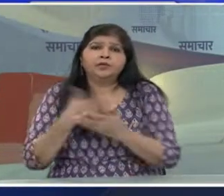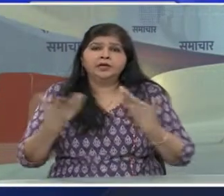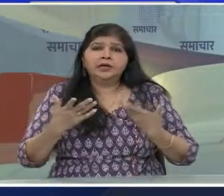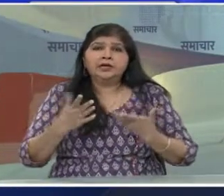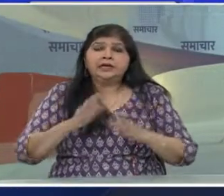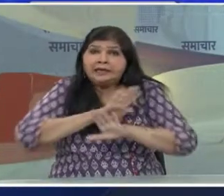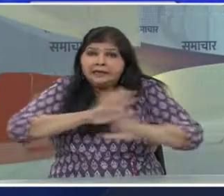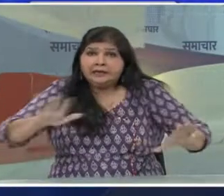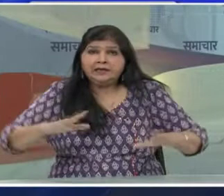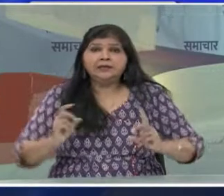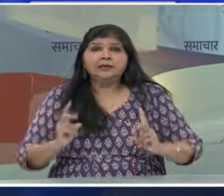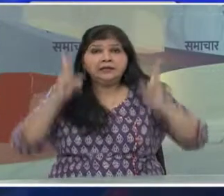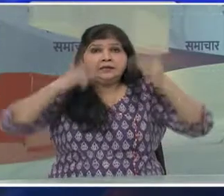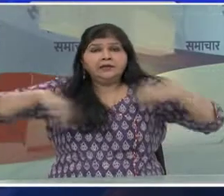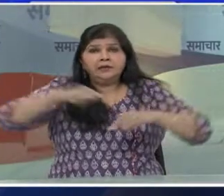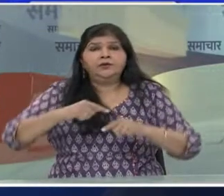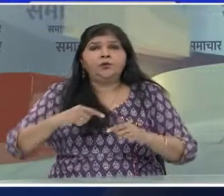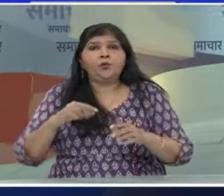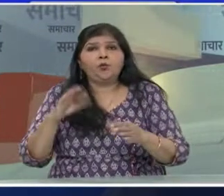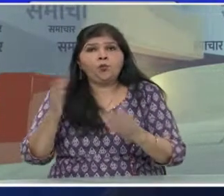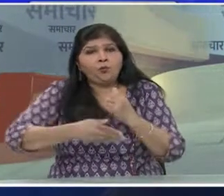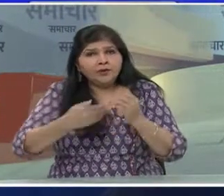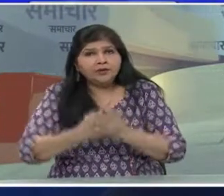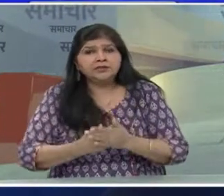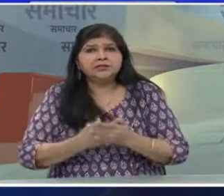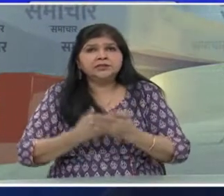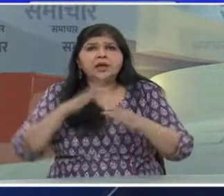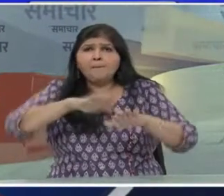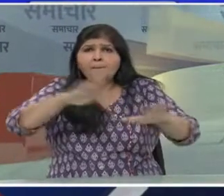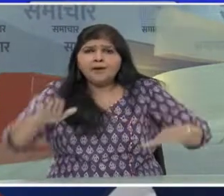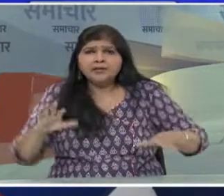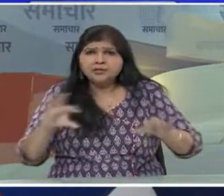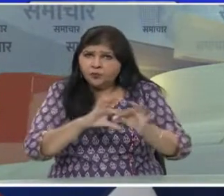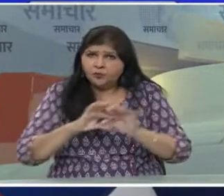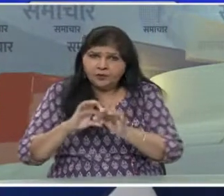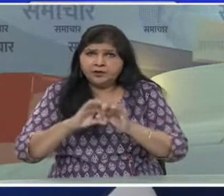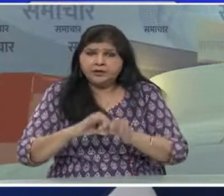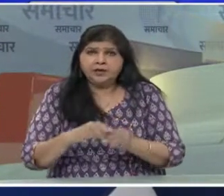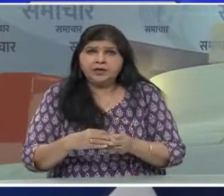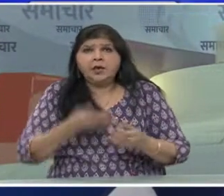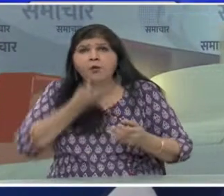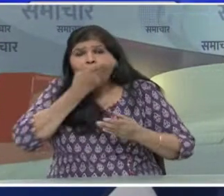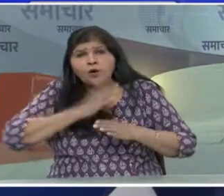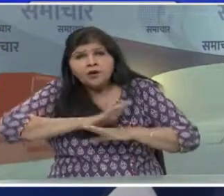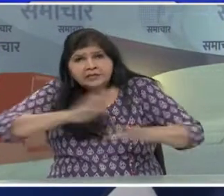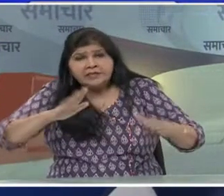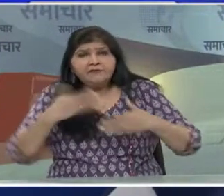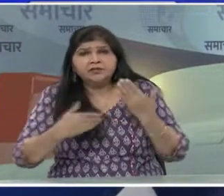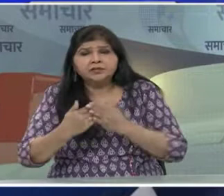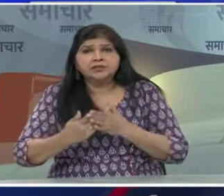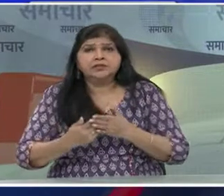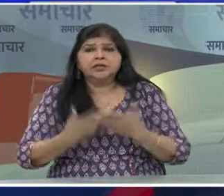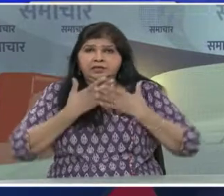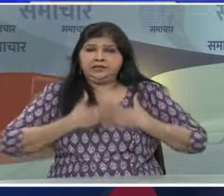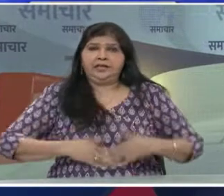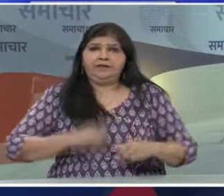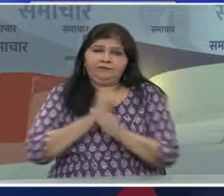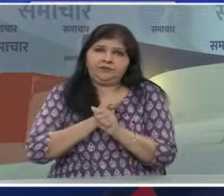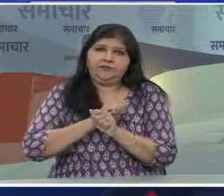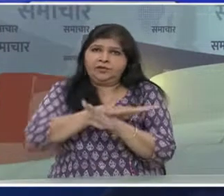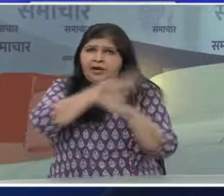विलेज, चाइल्ड फ्रेंडली विलेज, हेल्दी विलेज, वाटर सफिशिएंट विलेज, सेल्फ सफिशिएंट